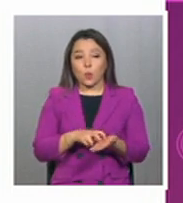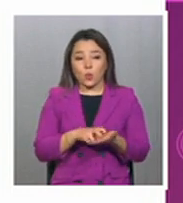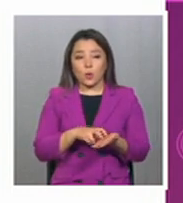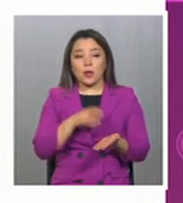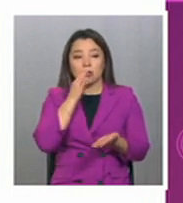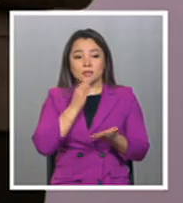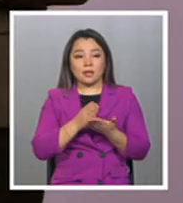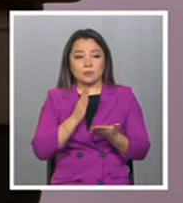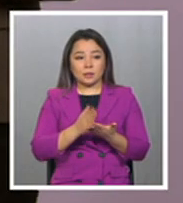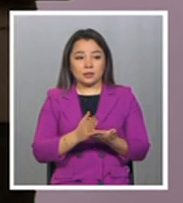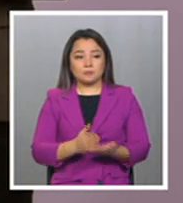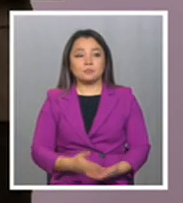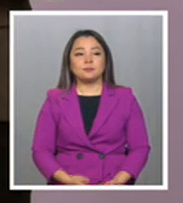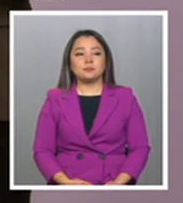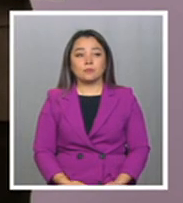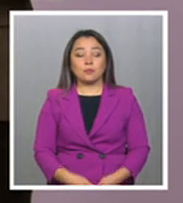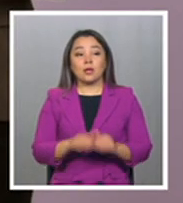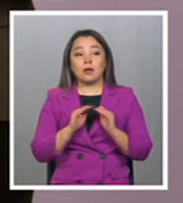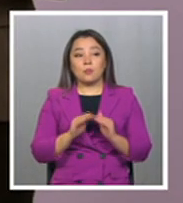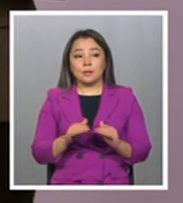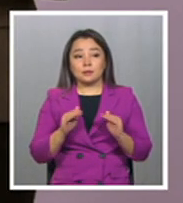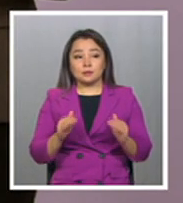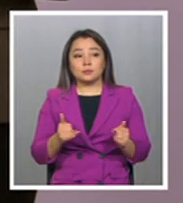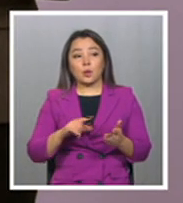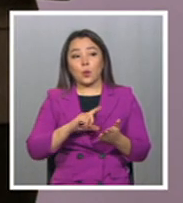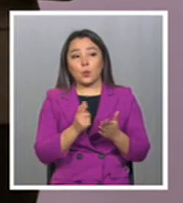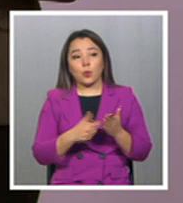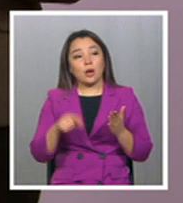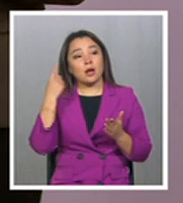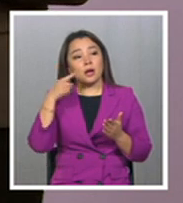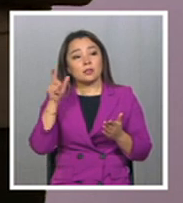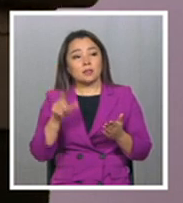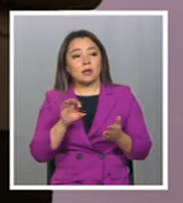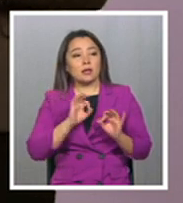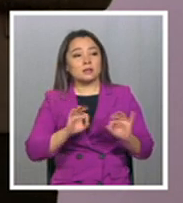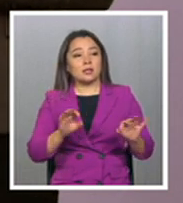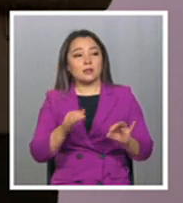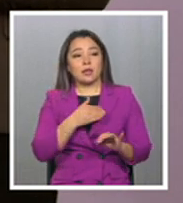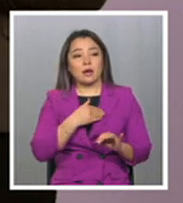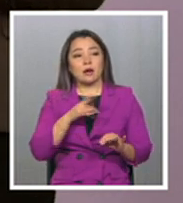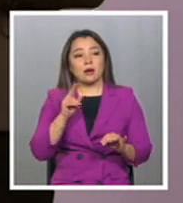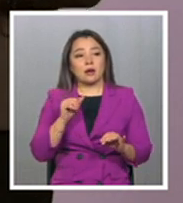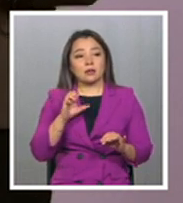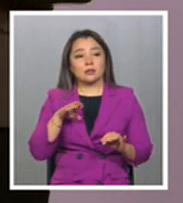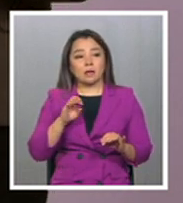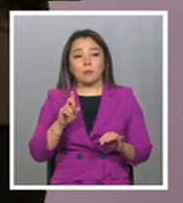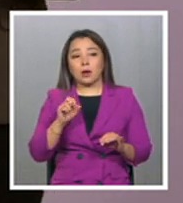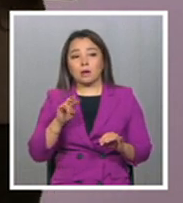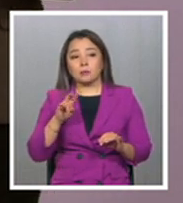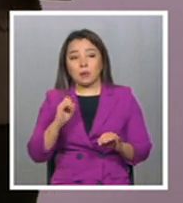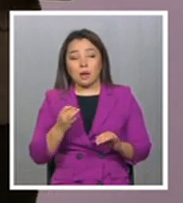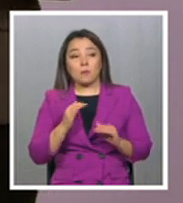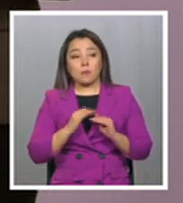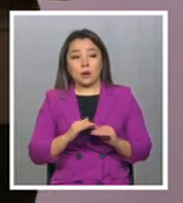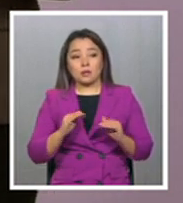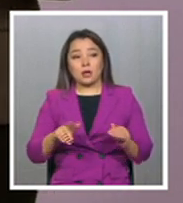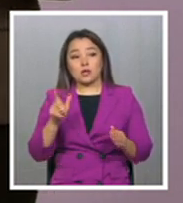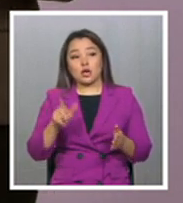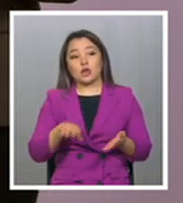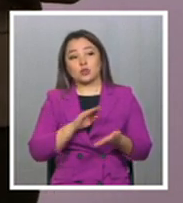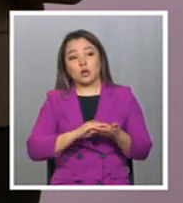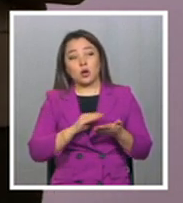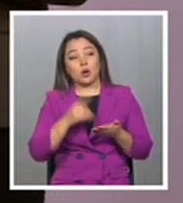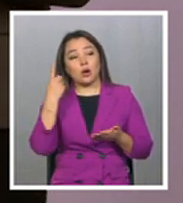қолданып тұр. Ал балалар, өлең авторына тоқталайық. Қастек баянбай – балалар жазушысы,